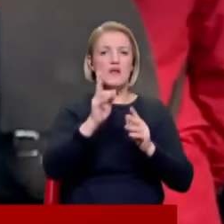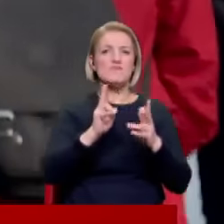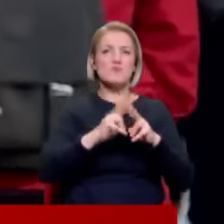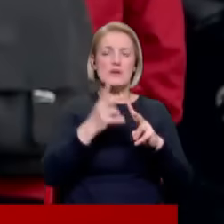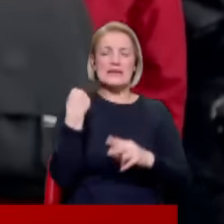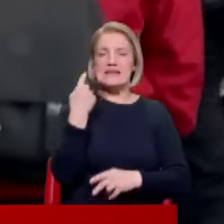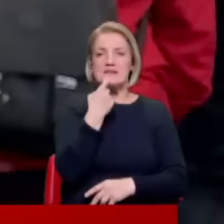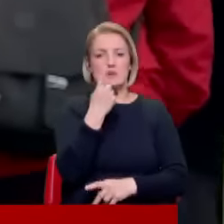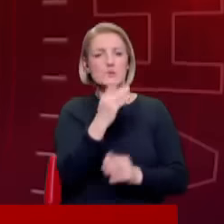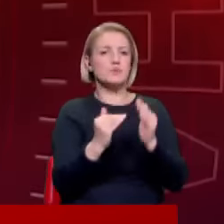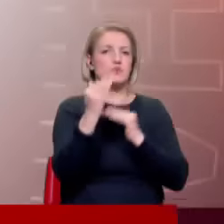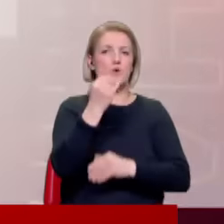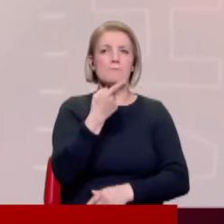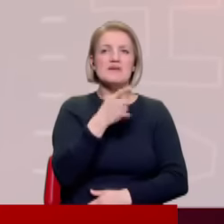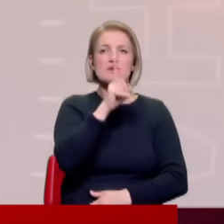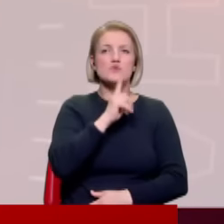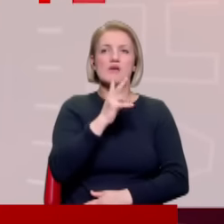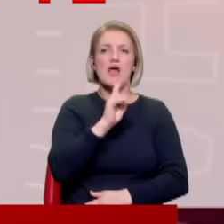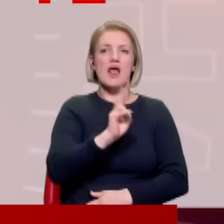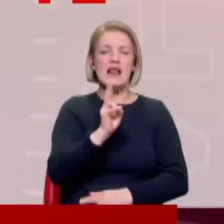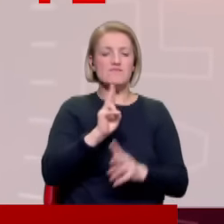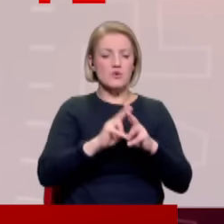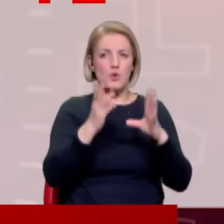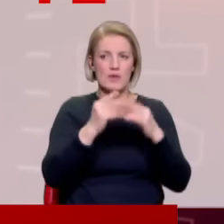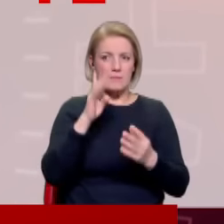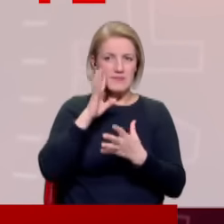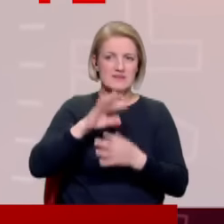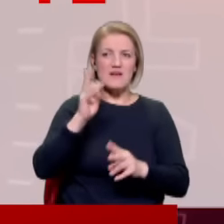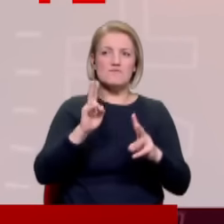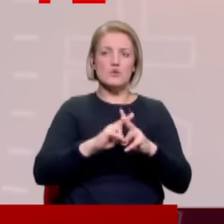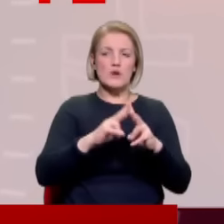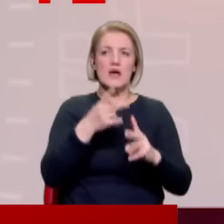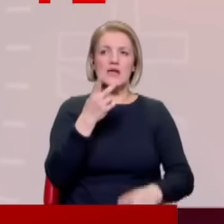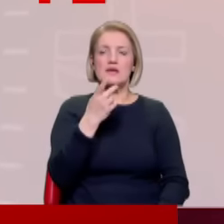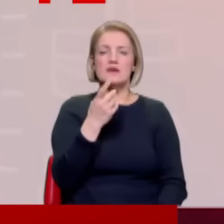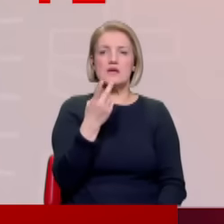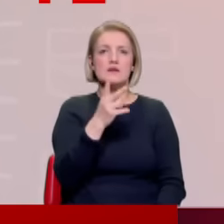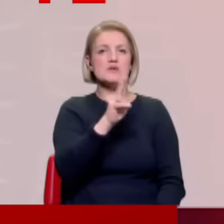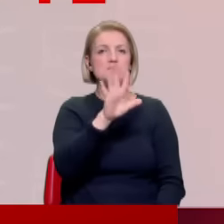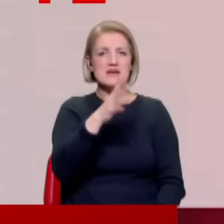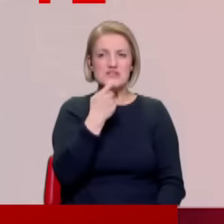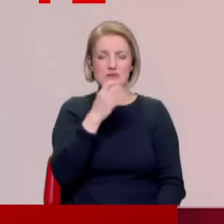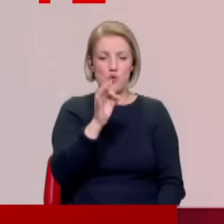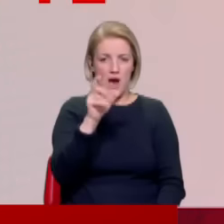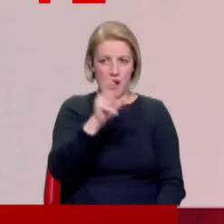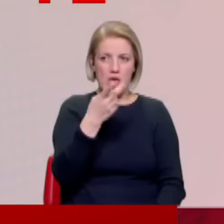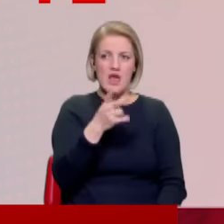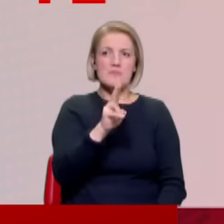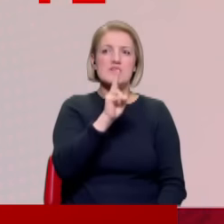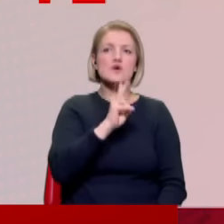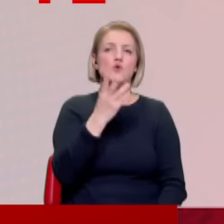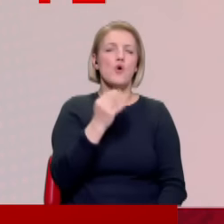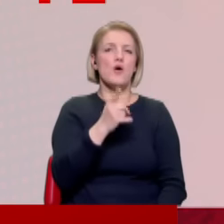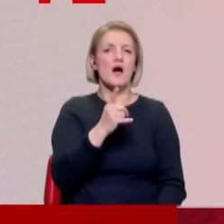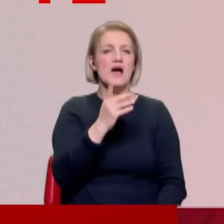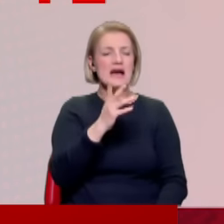yeni yılda daha da artacak. Örneğin 1100 lira elektrik faturası olan tüketicinin faturası yeni yılda 2200 liraya aşacak. Yani tüketimi yüksek